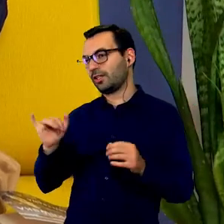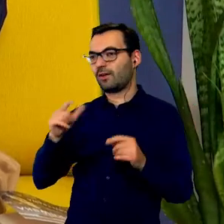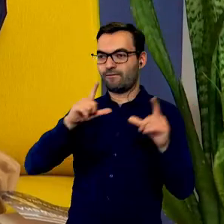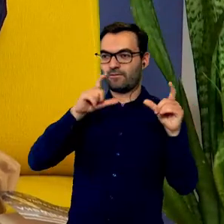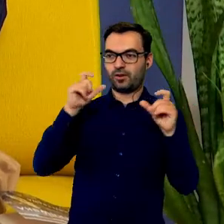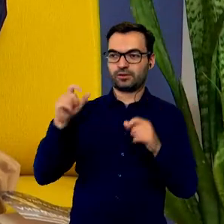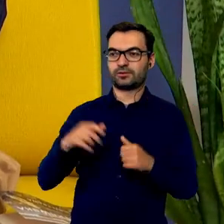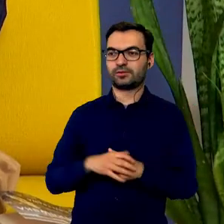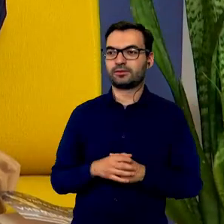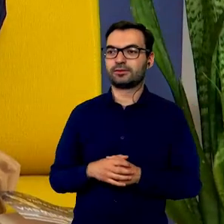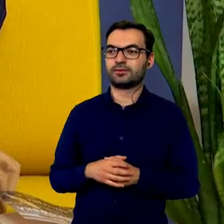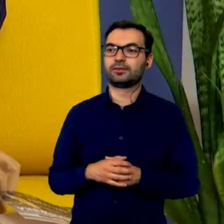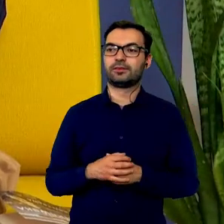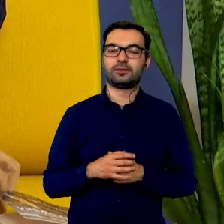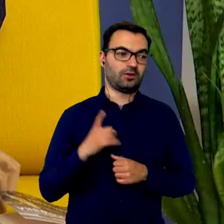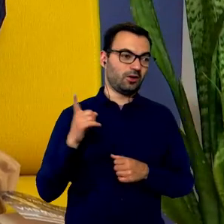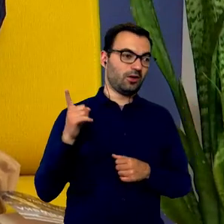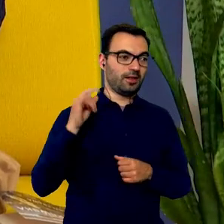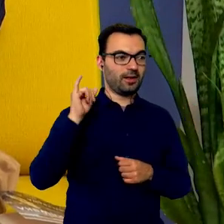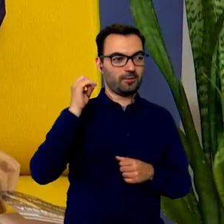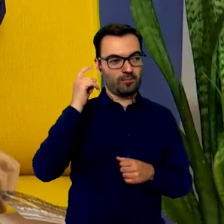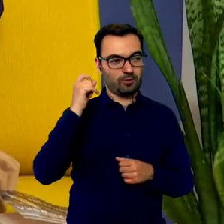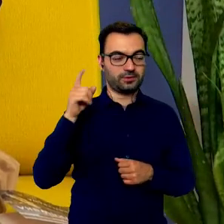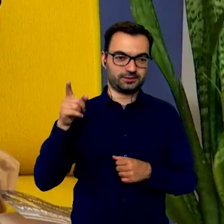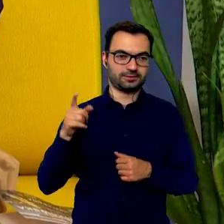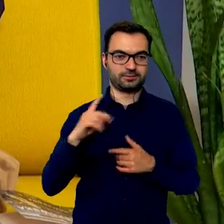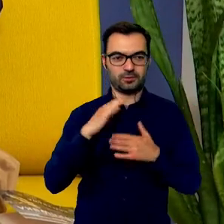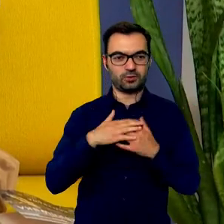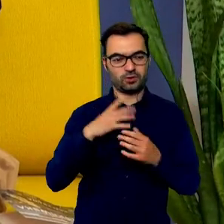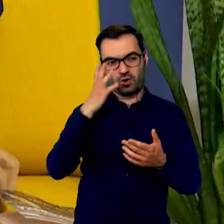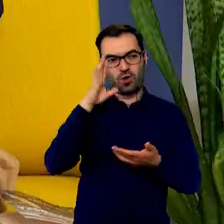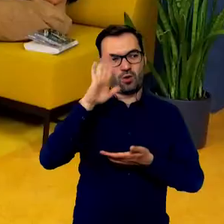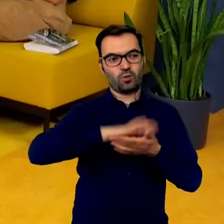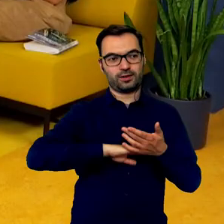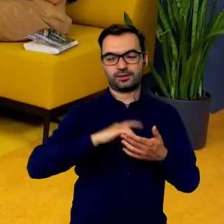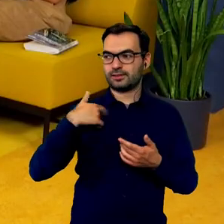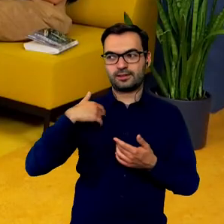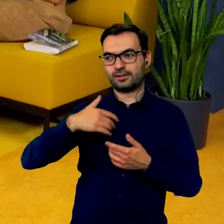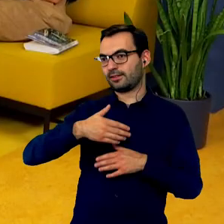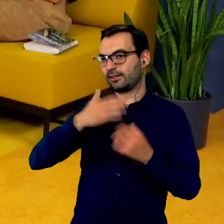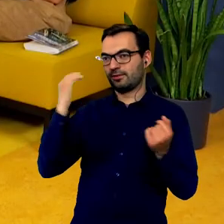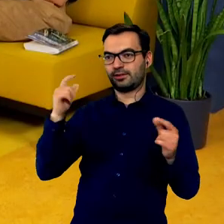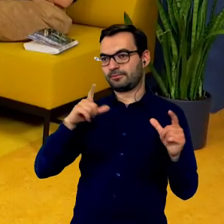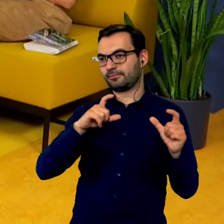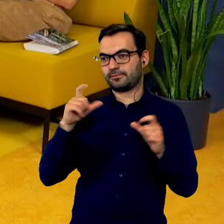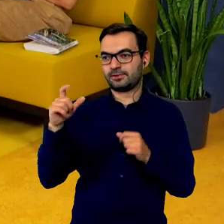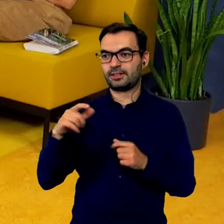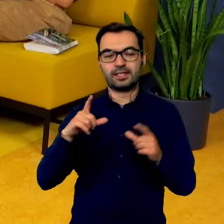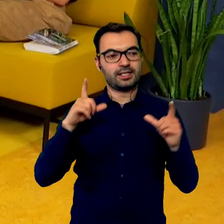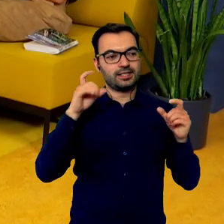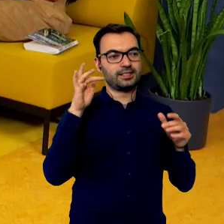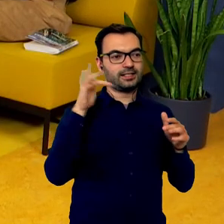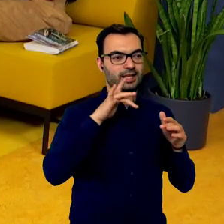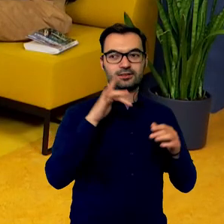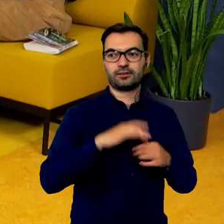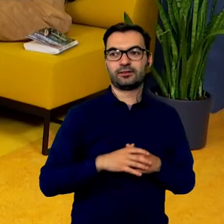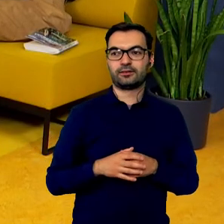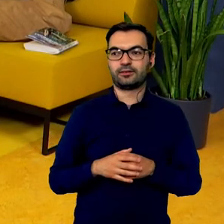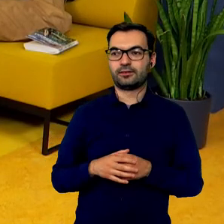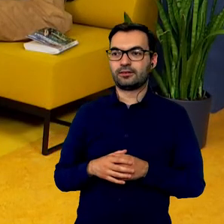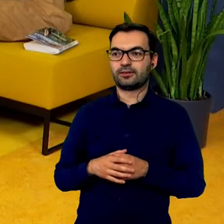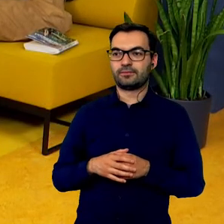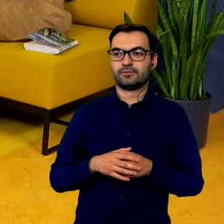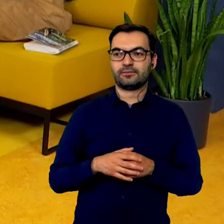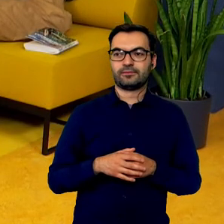I jako fotografa, on wpadł na ten pomysł. Że tak, okładka jest autorstwa Piotra. Nie wiedziałam, że mnie fotografuje. Zdjęcia, które są też w środku, nie będę